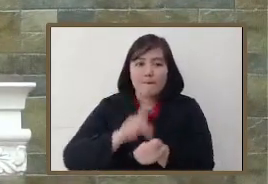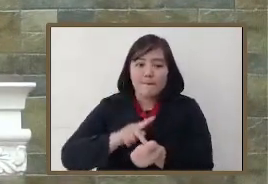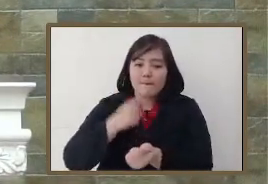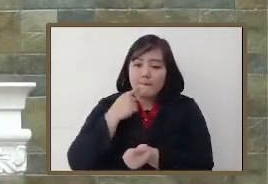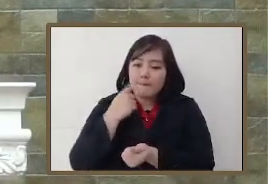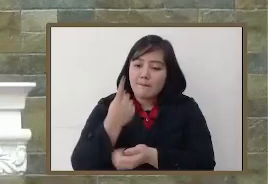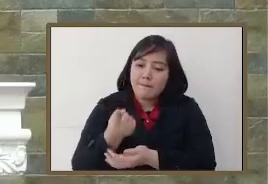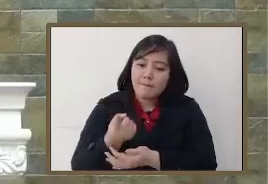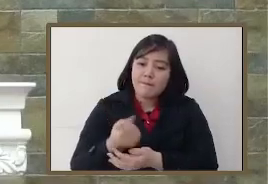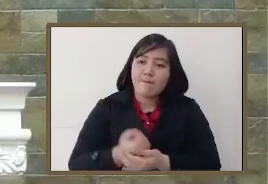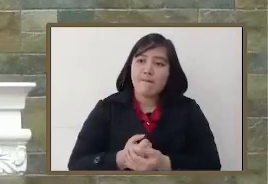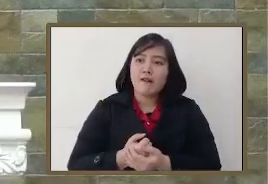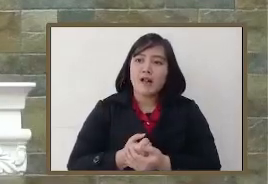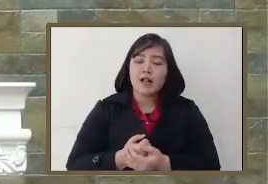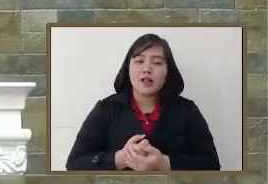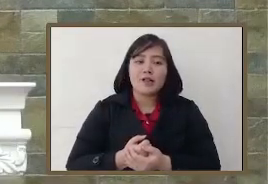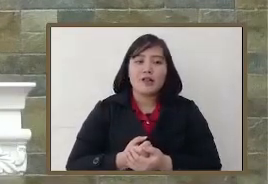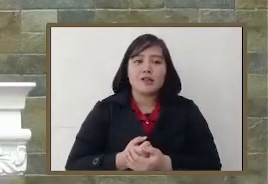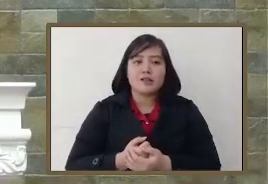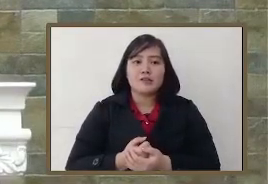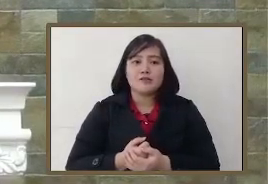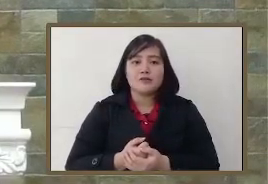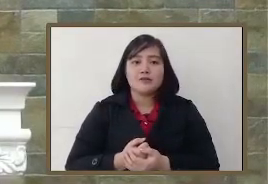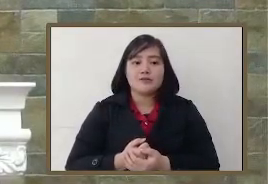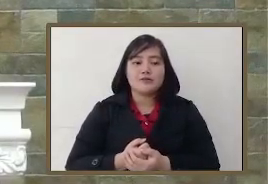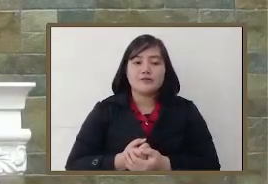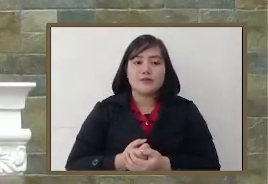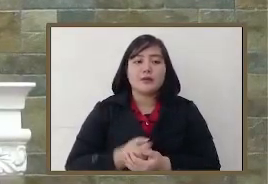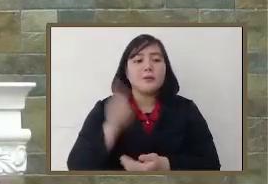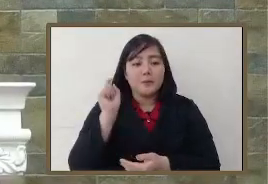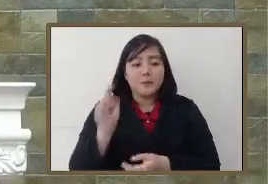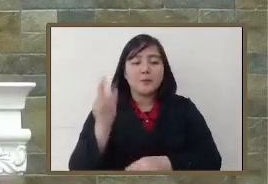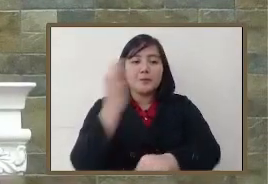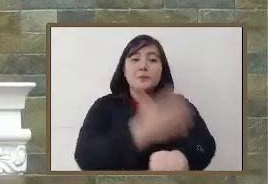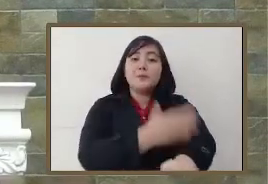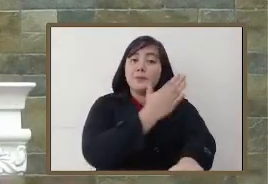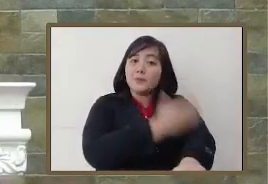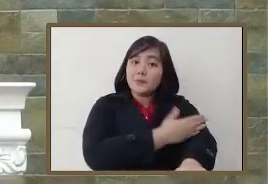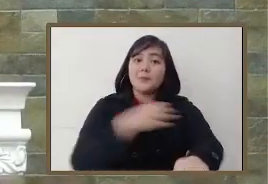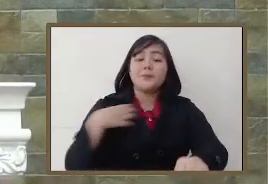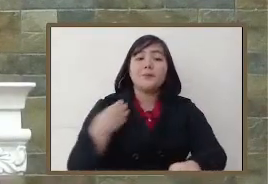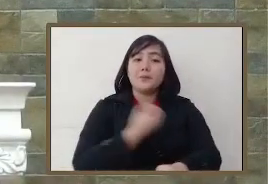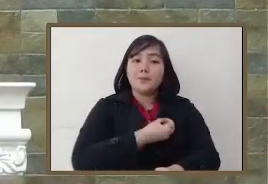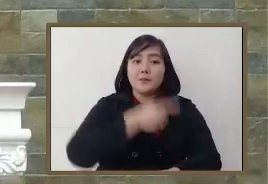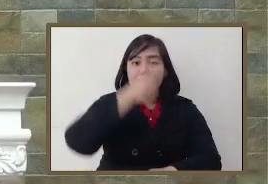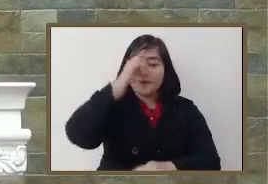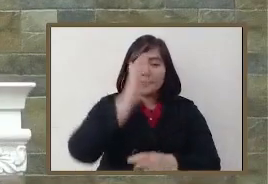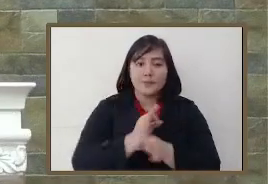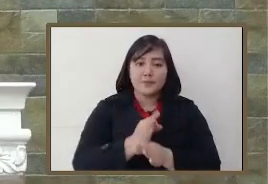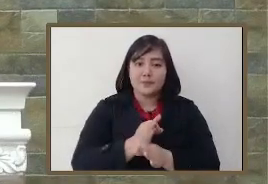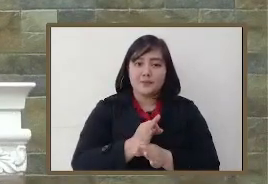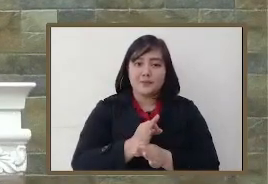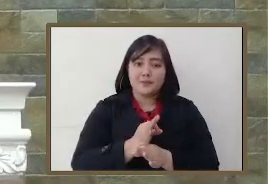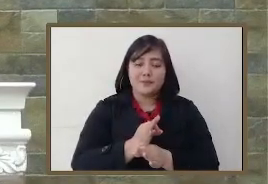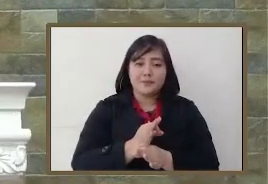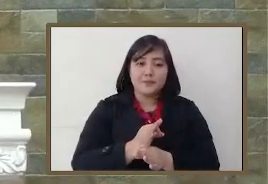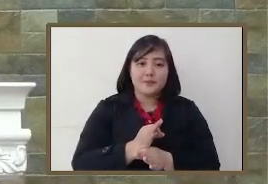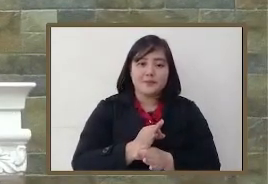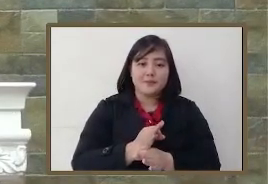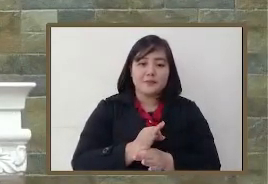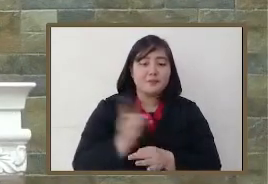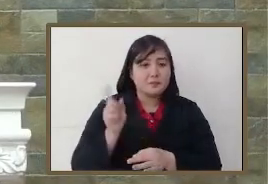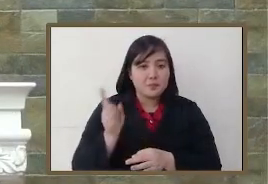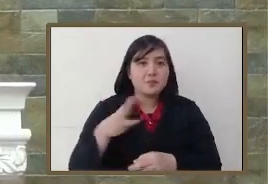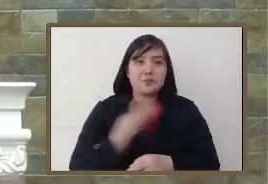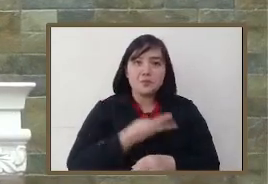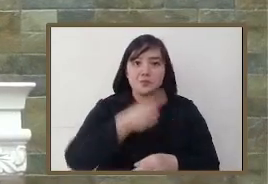to, ang point dito ay dapat ma-develop natin yung atin pong pananampalataya. Kung ano yung